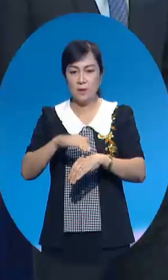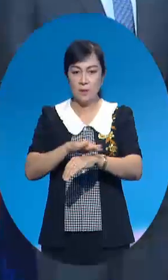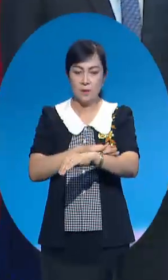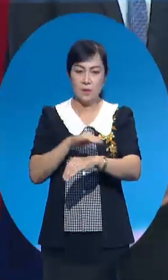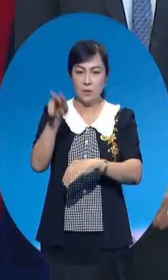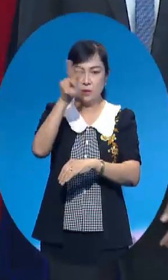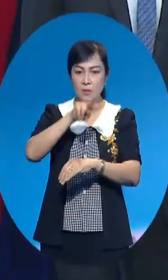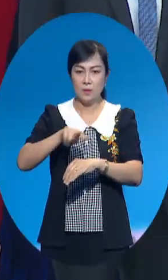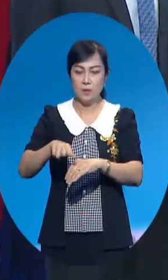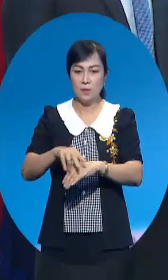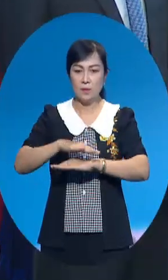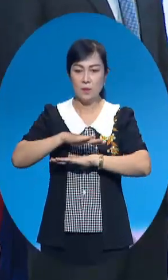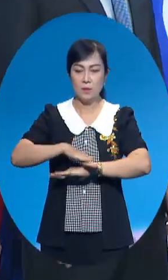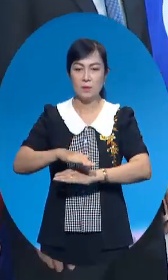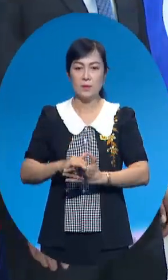Việt Nam ngày càng hiệu quả hơn